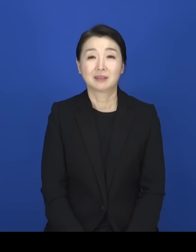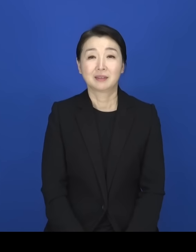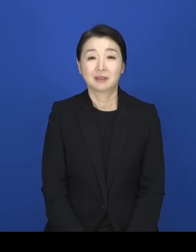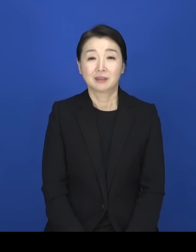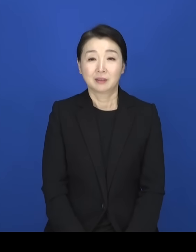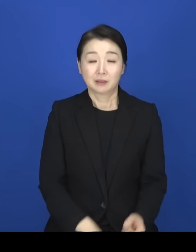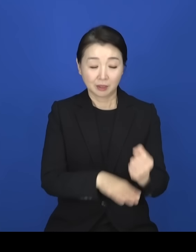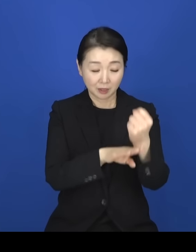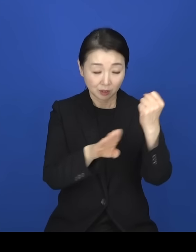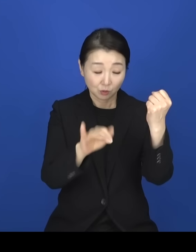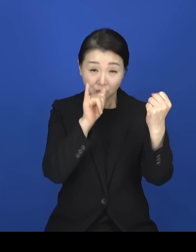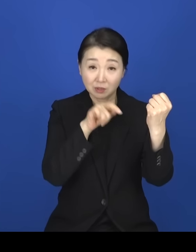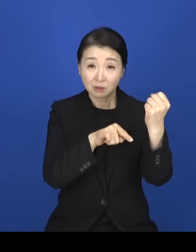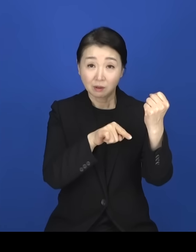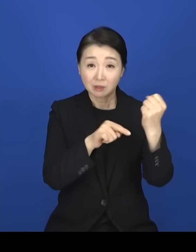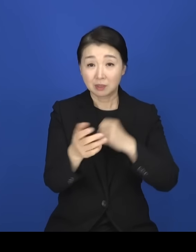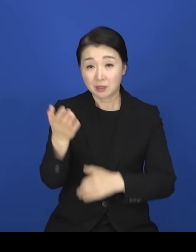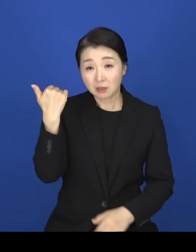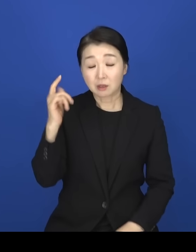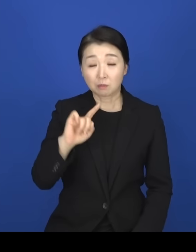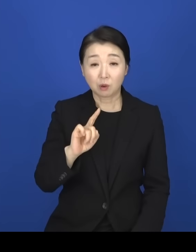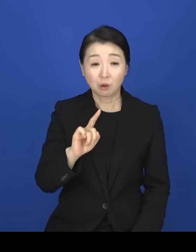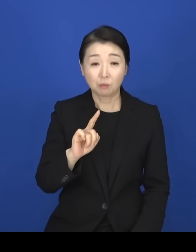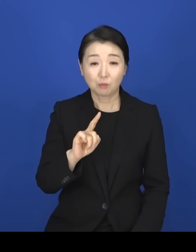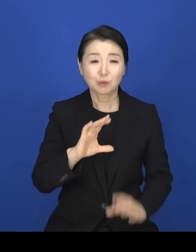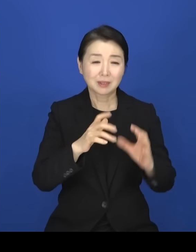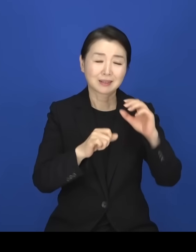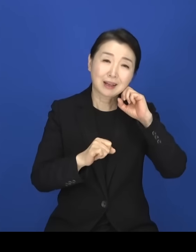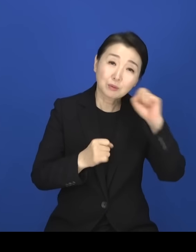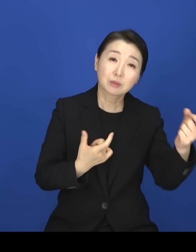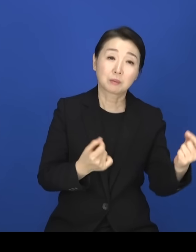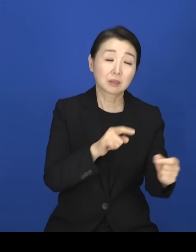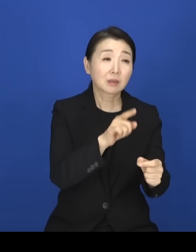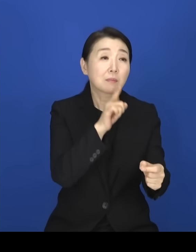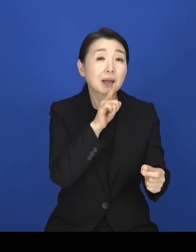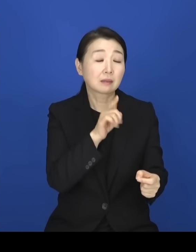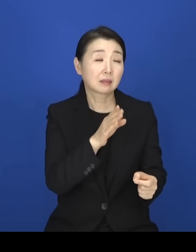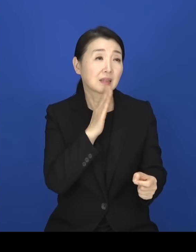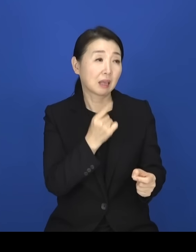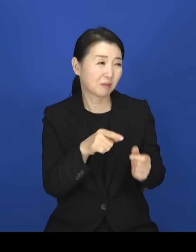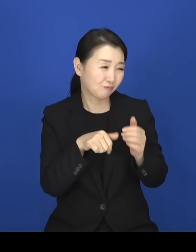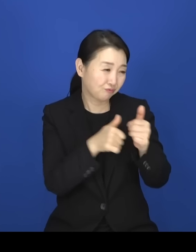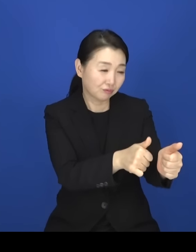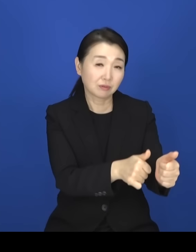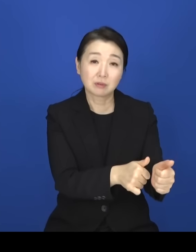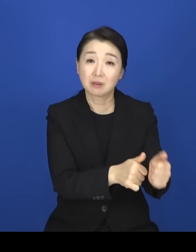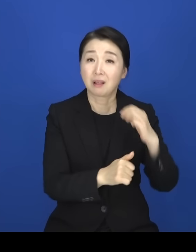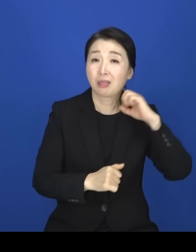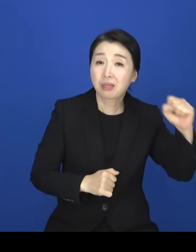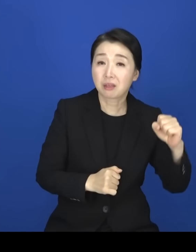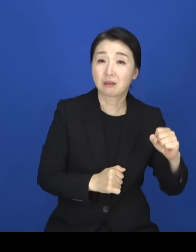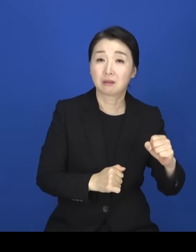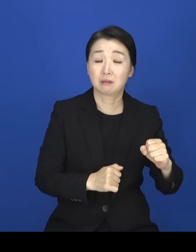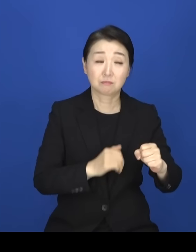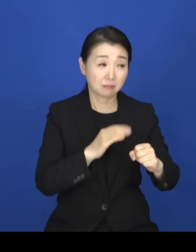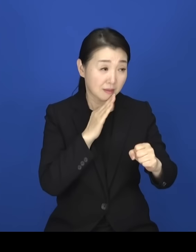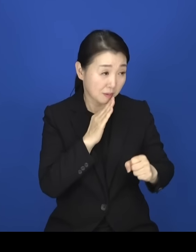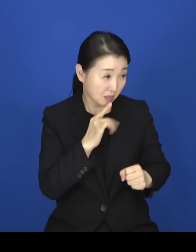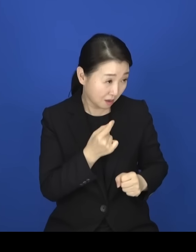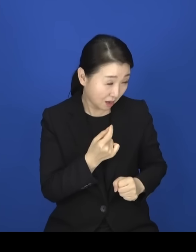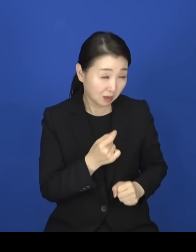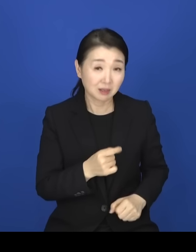제가 기준이 생기니까 예. 예전에는 다 쫓아간 거잖아요. 야 예. 저게 맞대 이러면 우르르 가서 그렇죠, 그렇죠. 이거 맞나 하고 있는 거고.